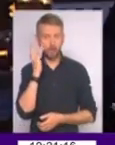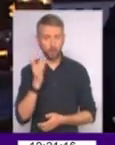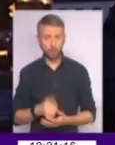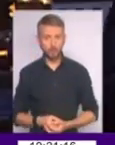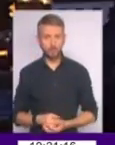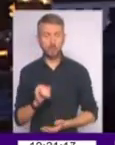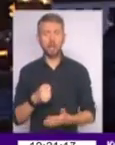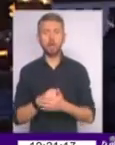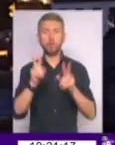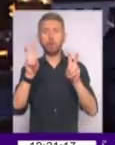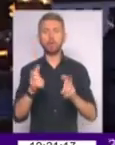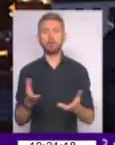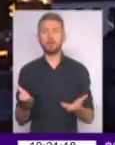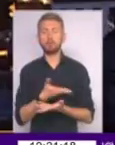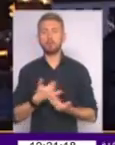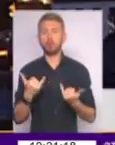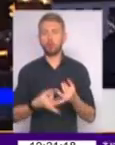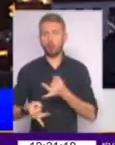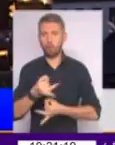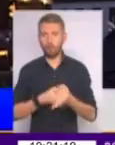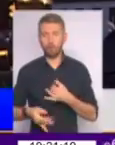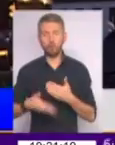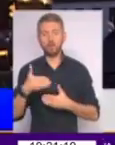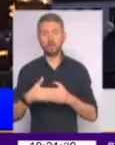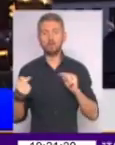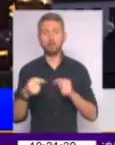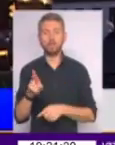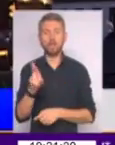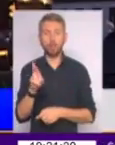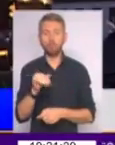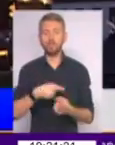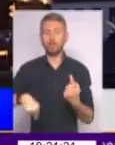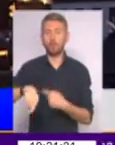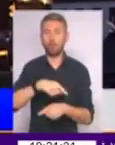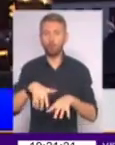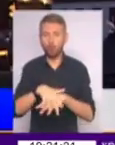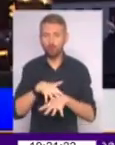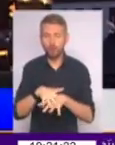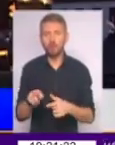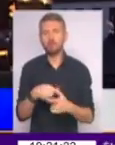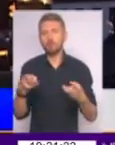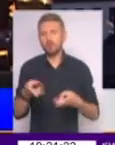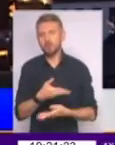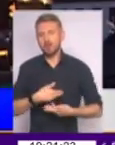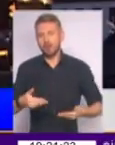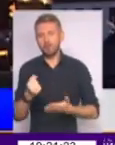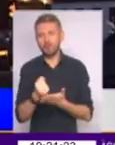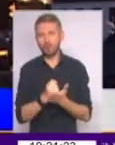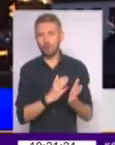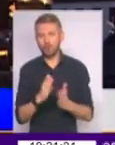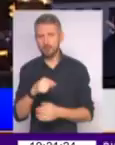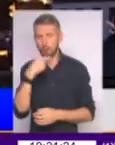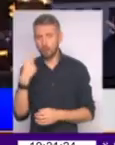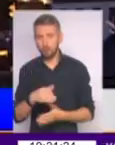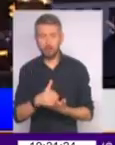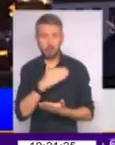і до тем, які ми сьогодні обговоримо, це санкції проти Януковича і оточення. Чи потрібен нам візовий режим із Росією, адже є